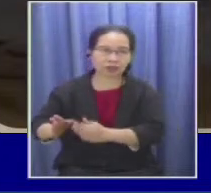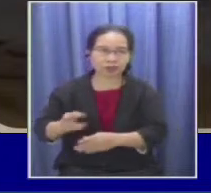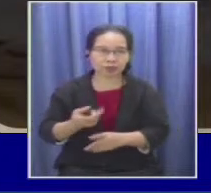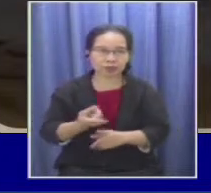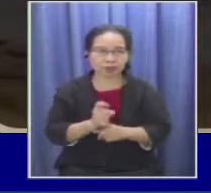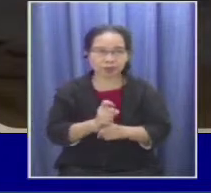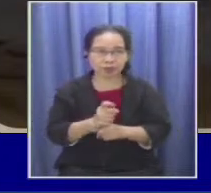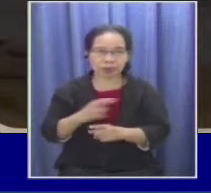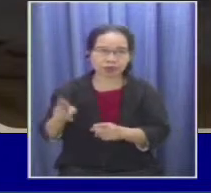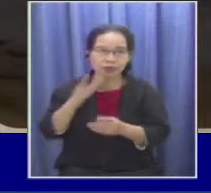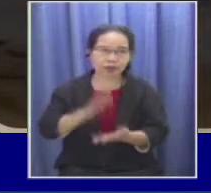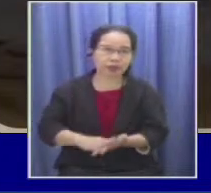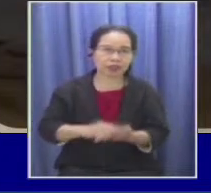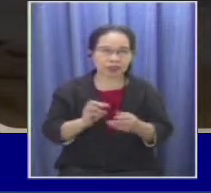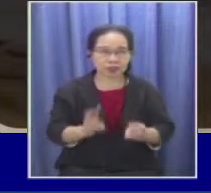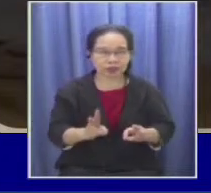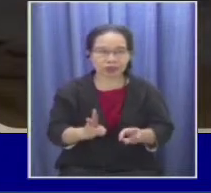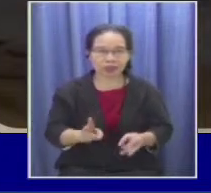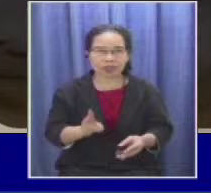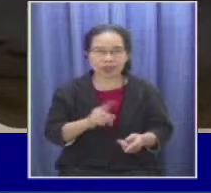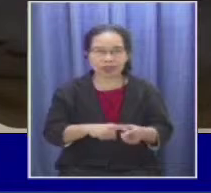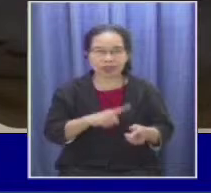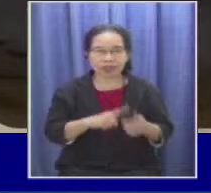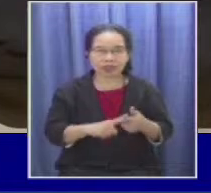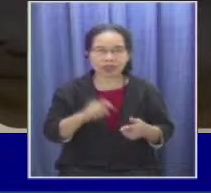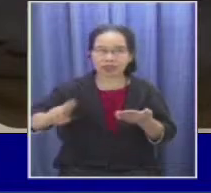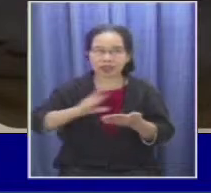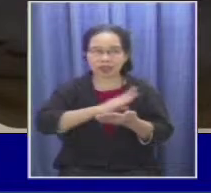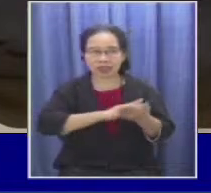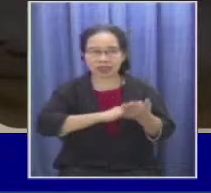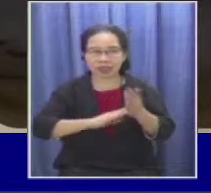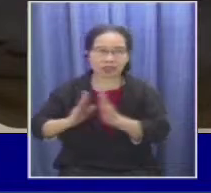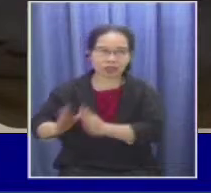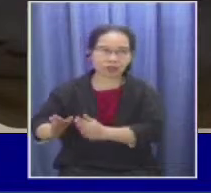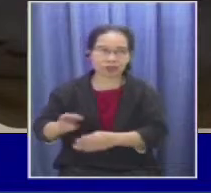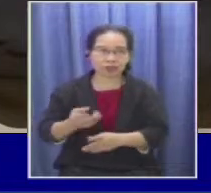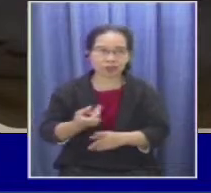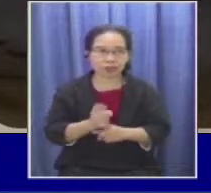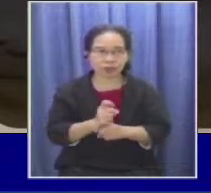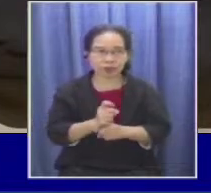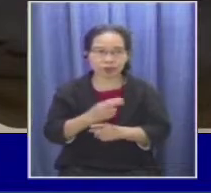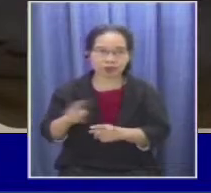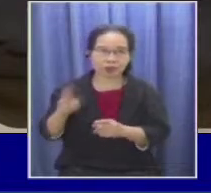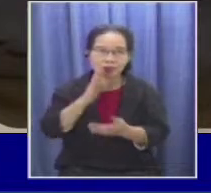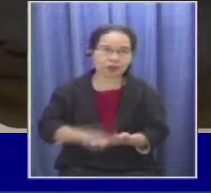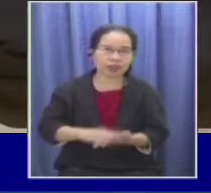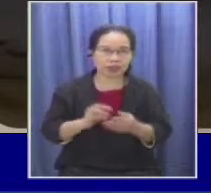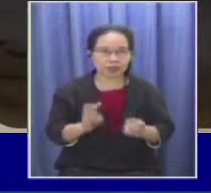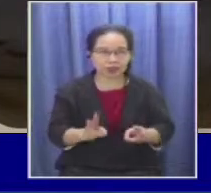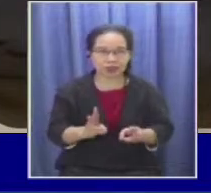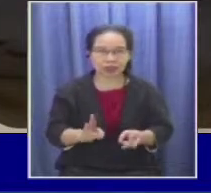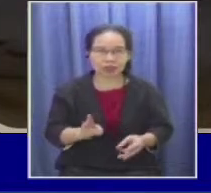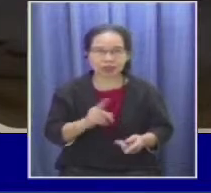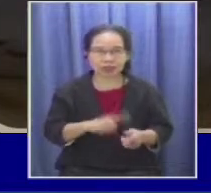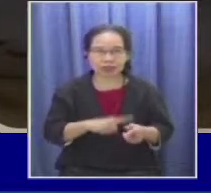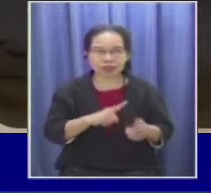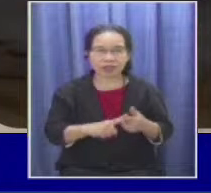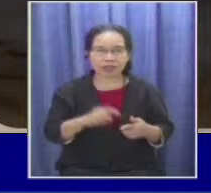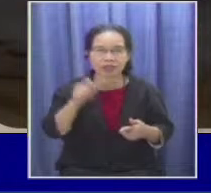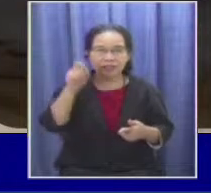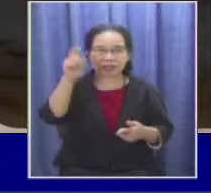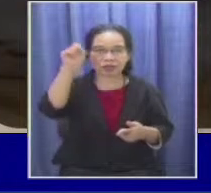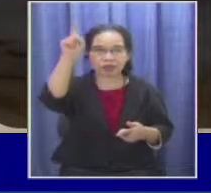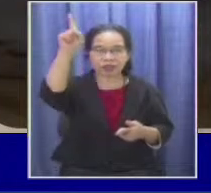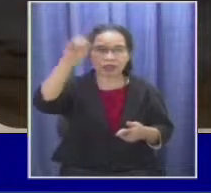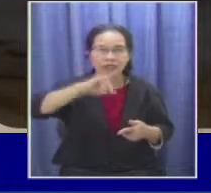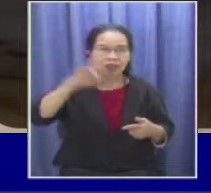na wɔbɔ mpae na wɔhwehwɛ manim na wɔsane firi wɔn akwan mɔne no so a menso mefiri wɔ soro